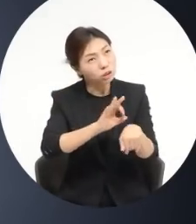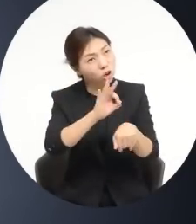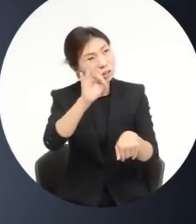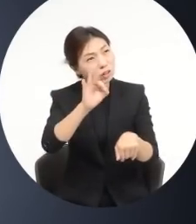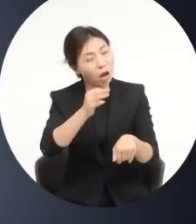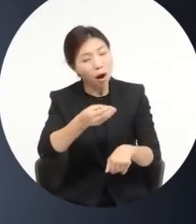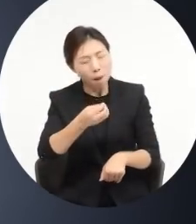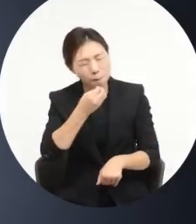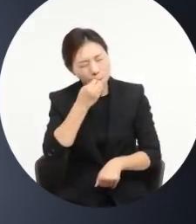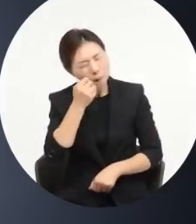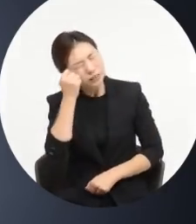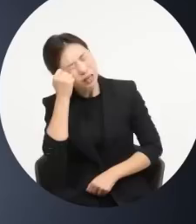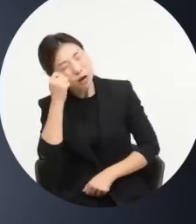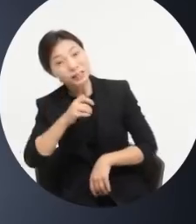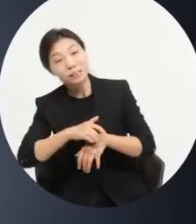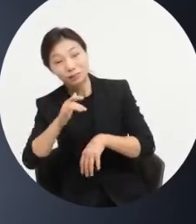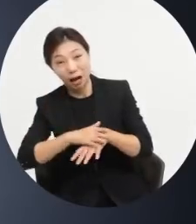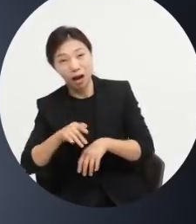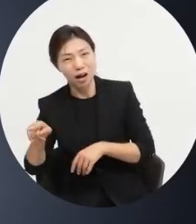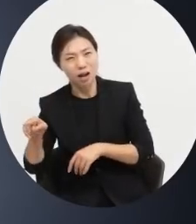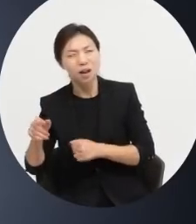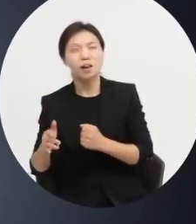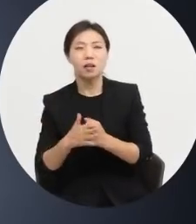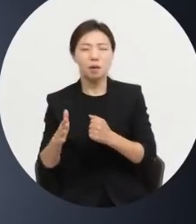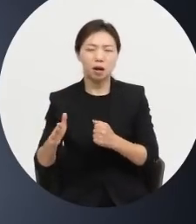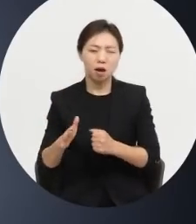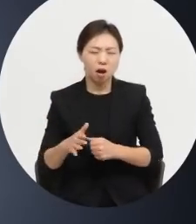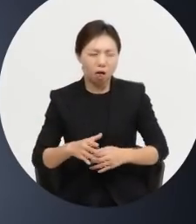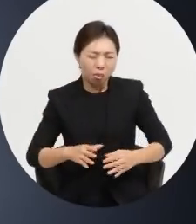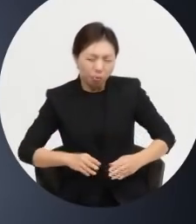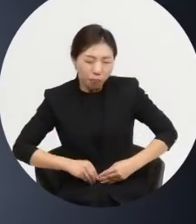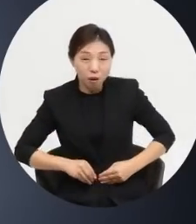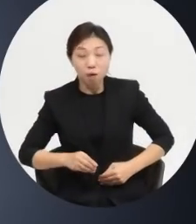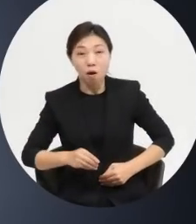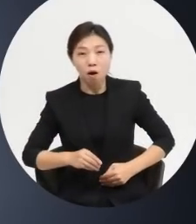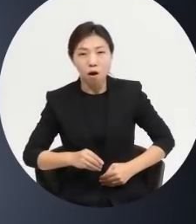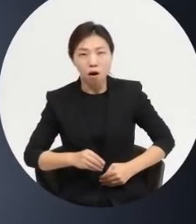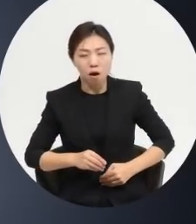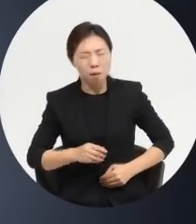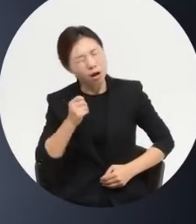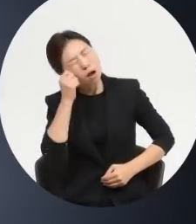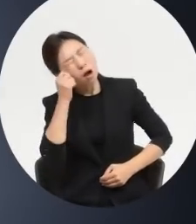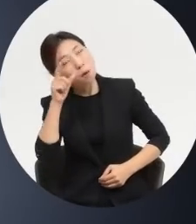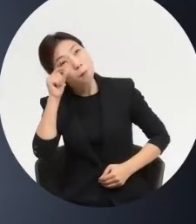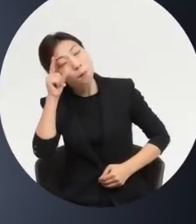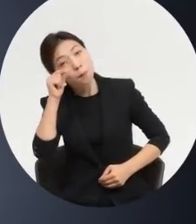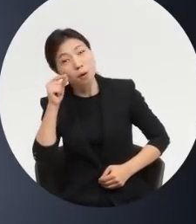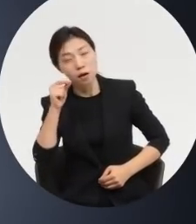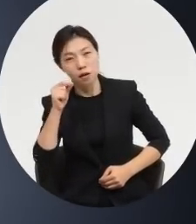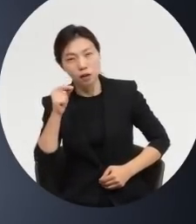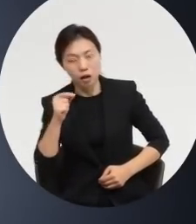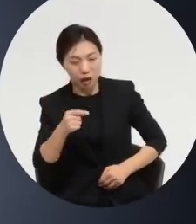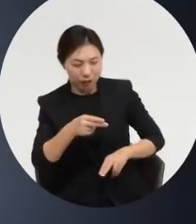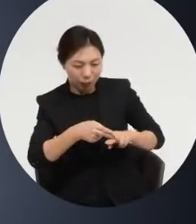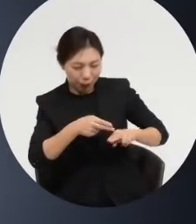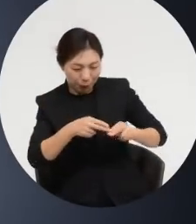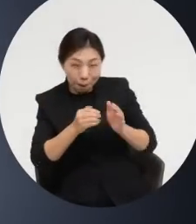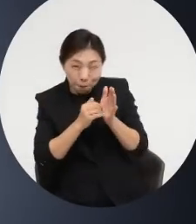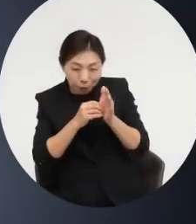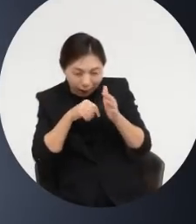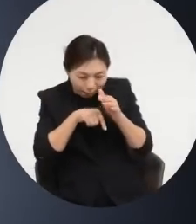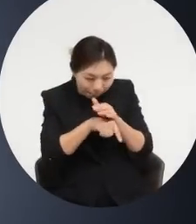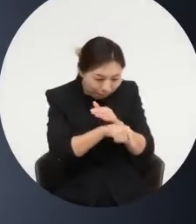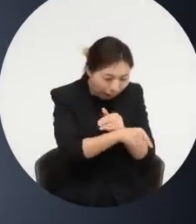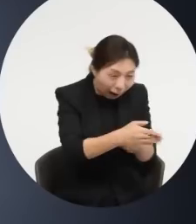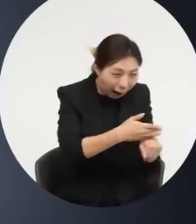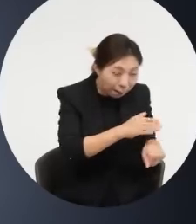배고파가. 그래서 밤에 몰래 내려가가지고 9시나 10시에 식당에 가서 훔쳐 먹듯이 그렇게